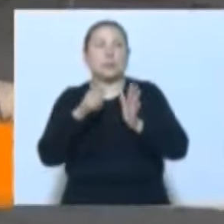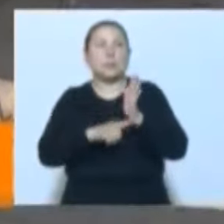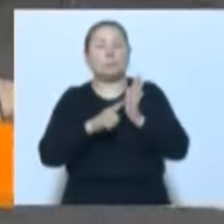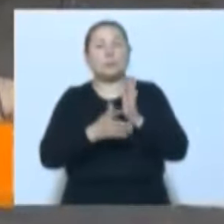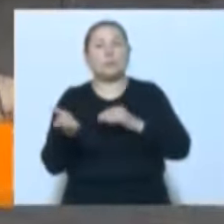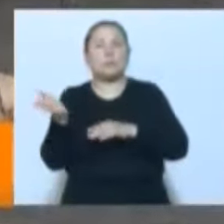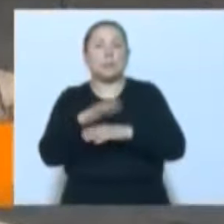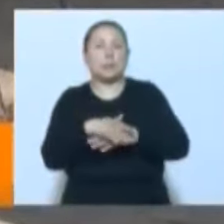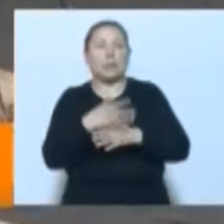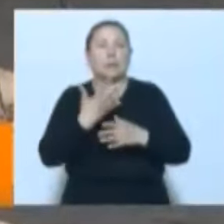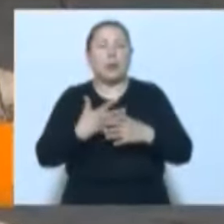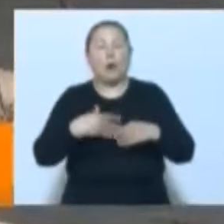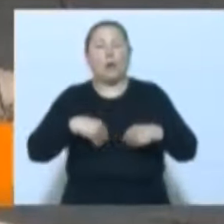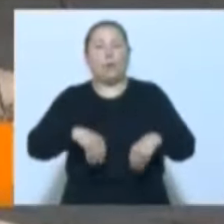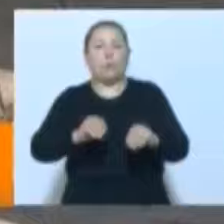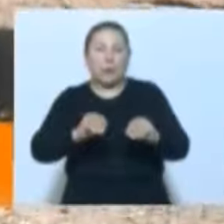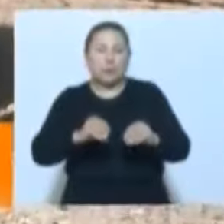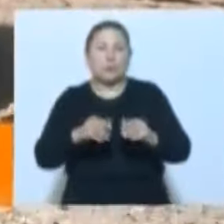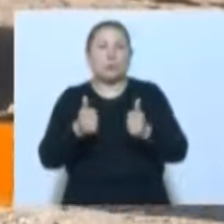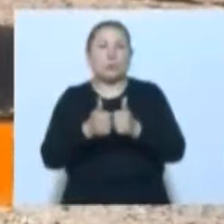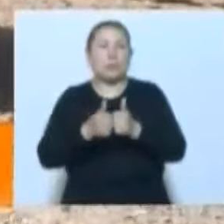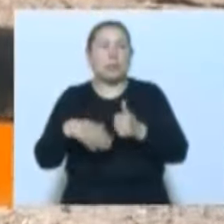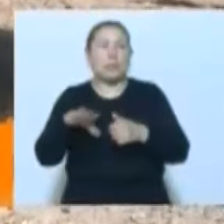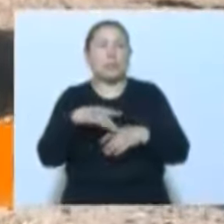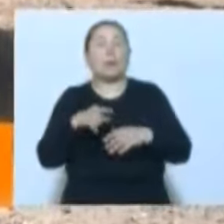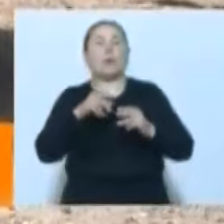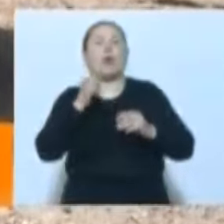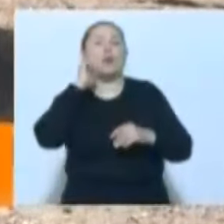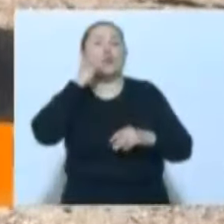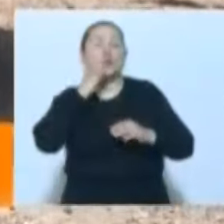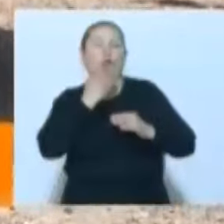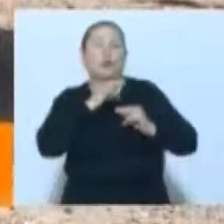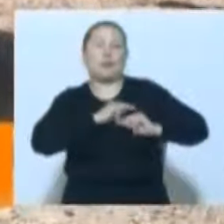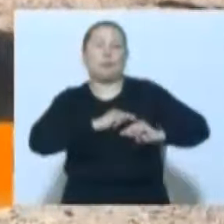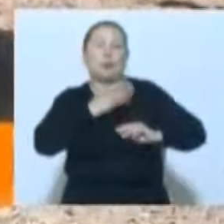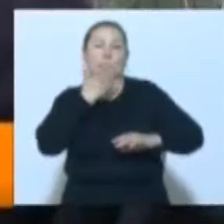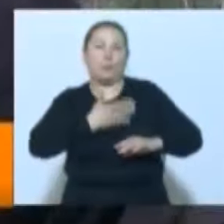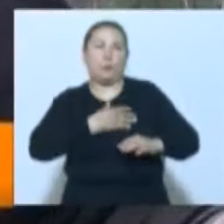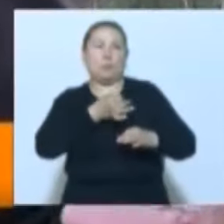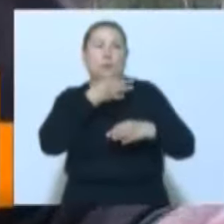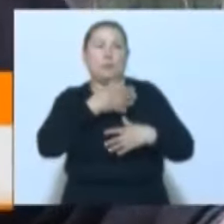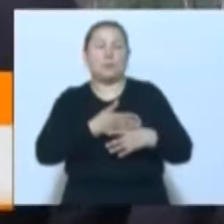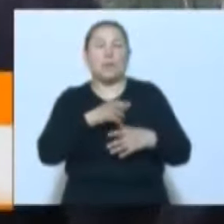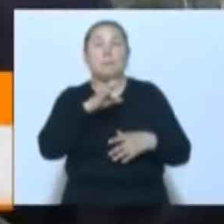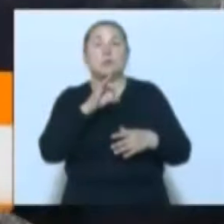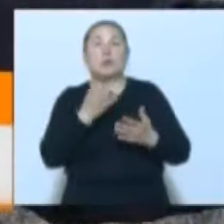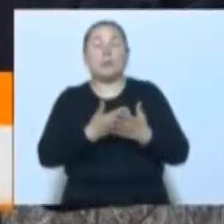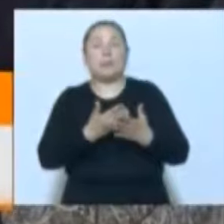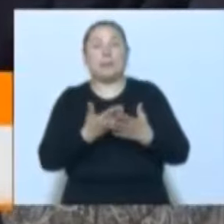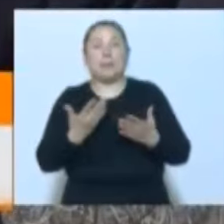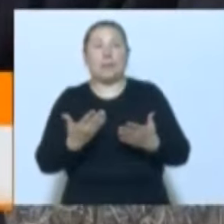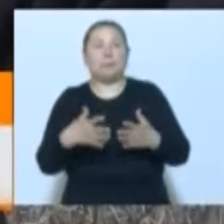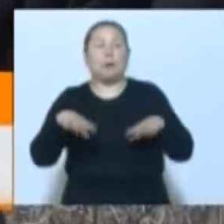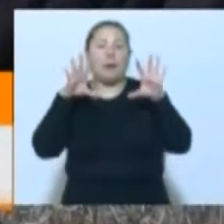белесіне жақындаған жанға қолғабыс қылатын көршілері әженің еңбегін көпке үлгі деп есептейді. Осы базарғылдың еңбегімен қарам, бір